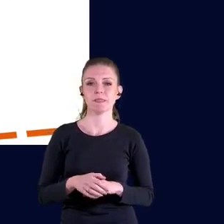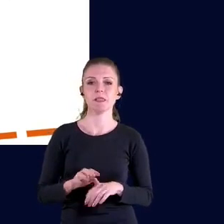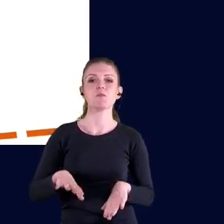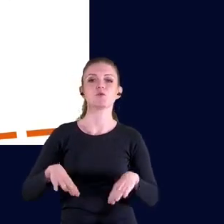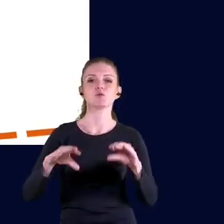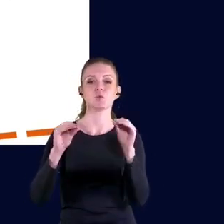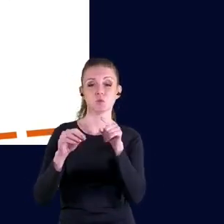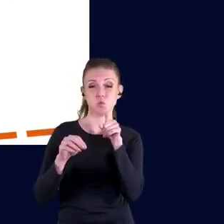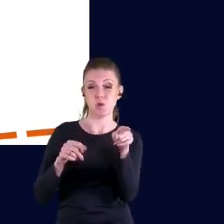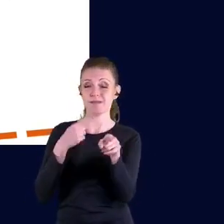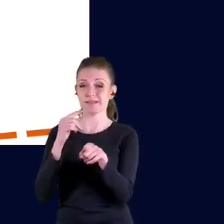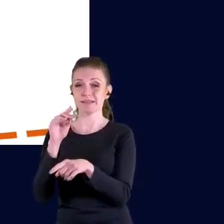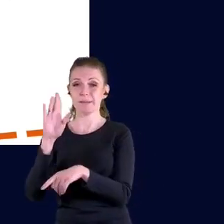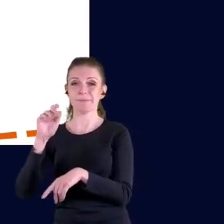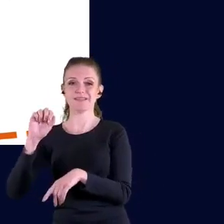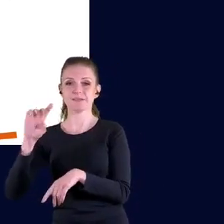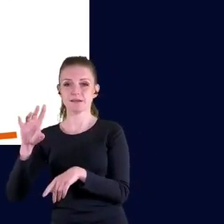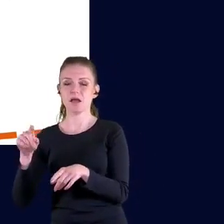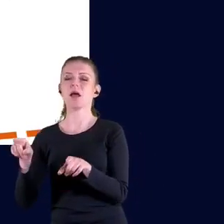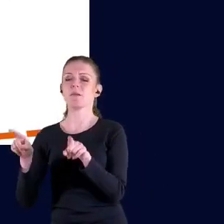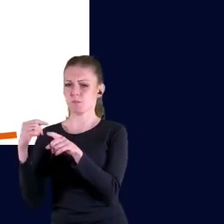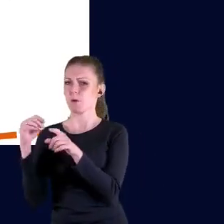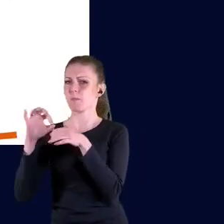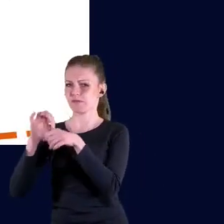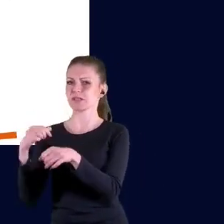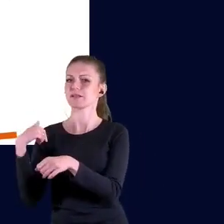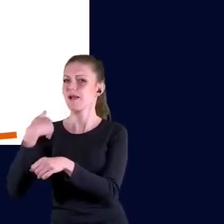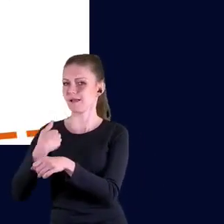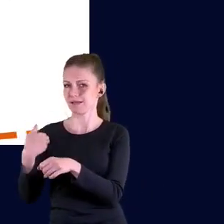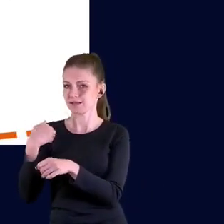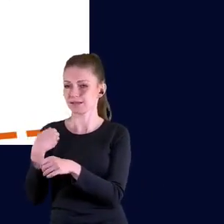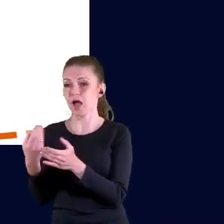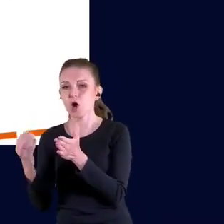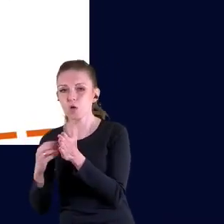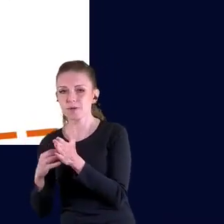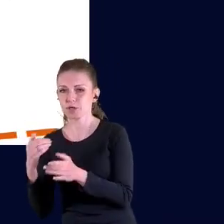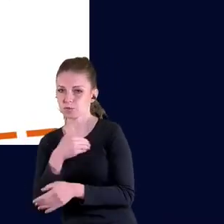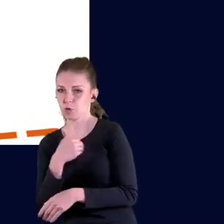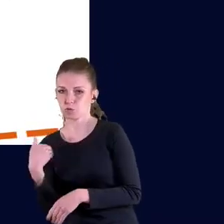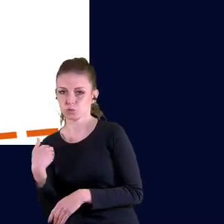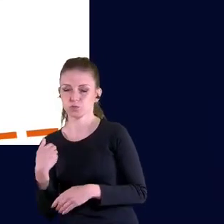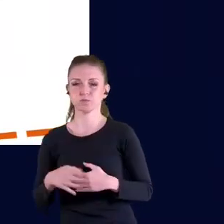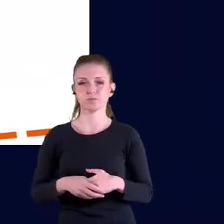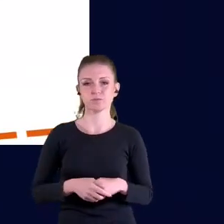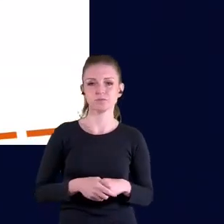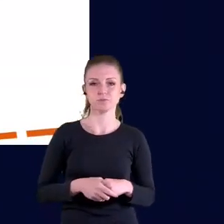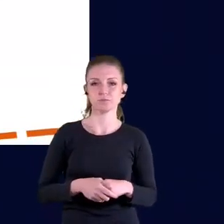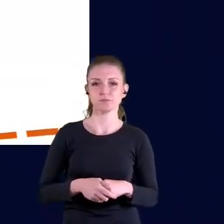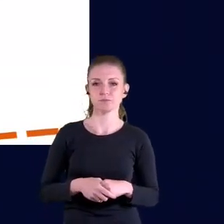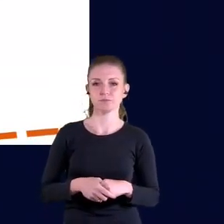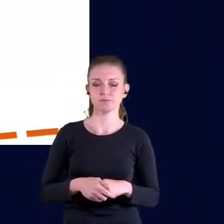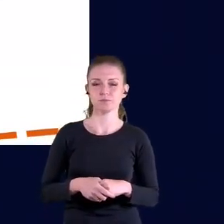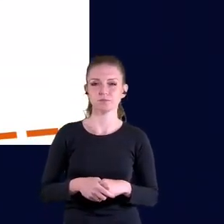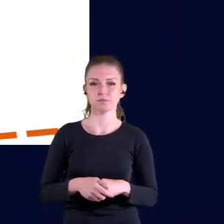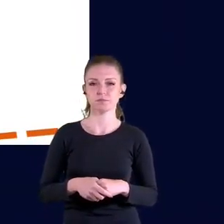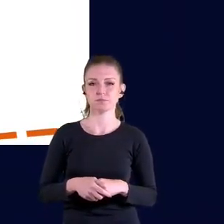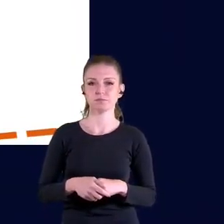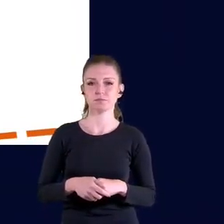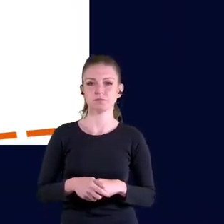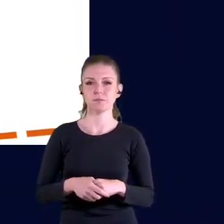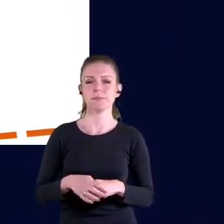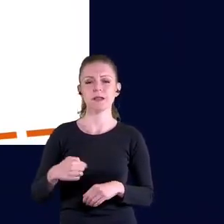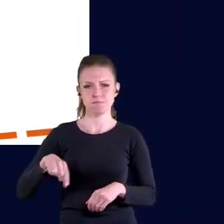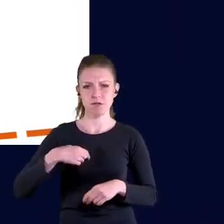angielskim z licznymi komentarzami języku polskim pomimo że publikowane na bibliotecznym na